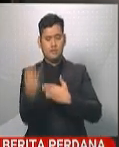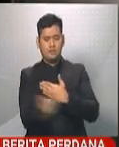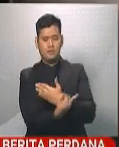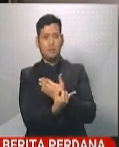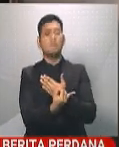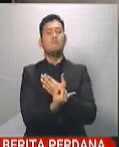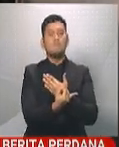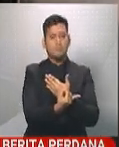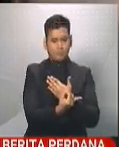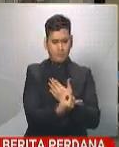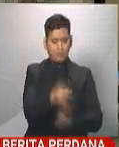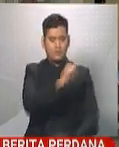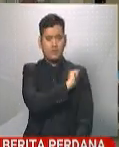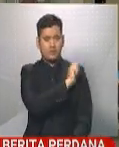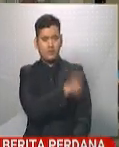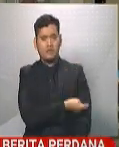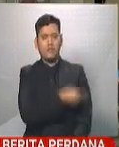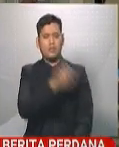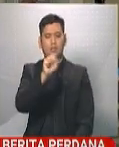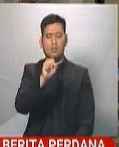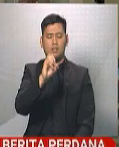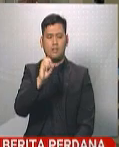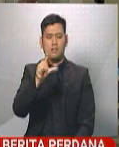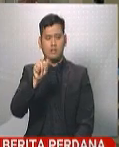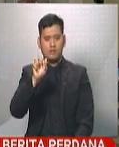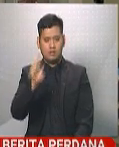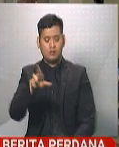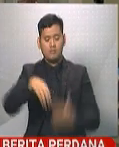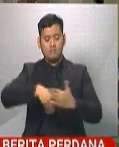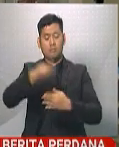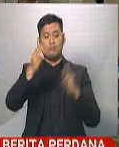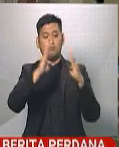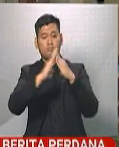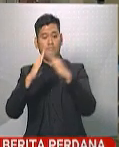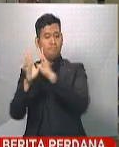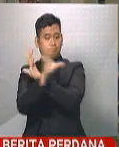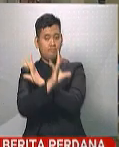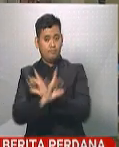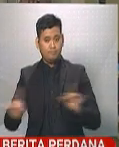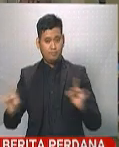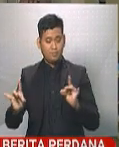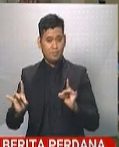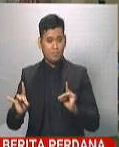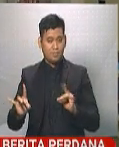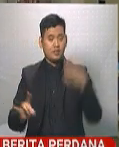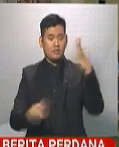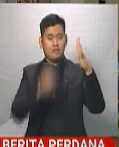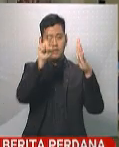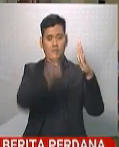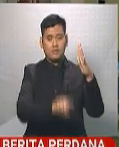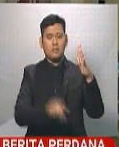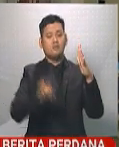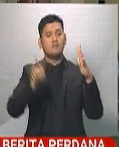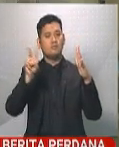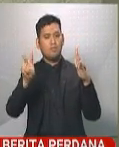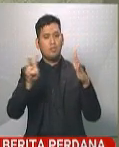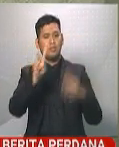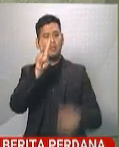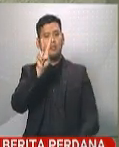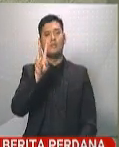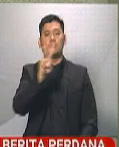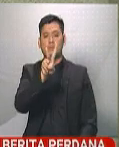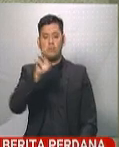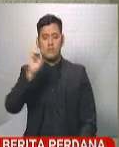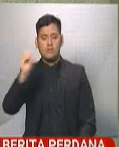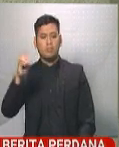solar di 369 sekolah luar bandar di Sarawak. Tertuduh didakwa pada 15 November 2018 dengan